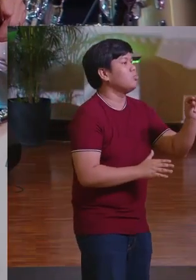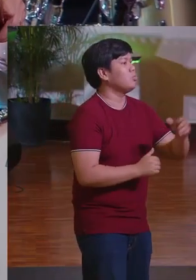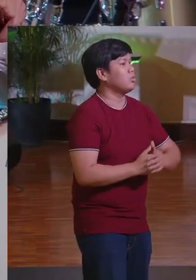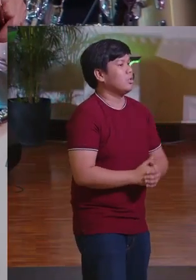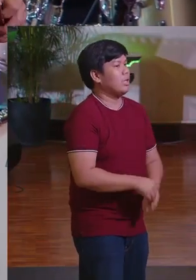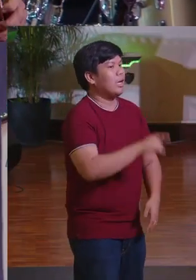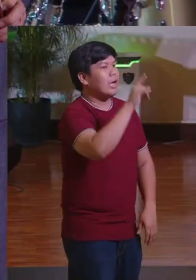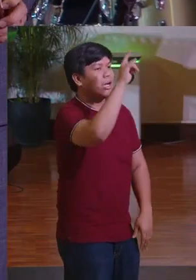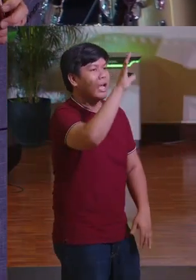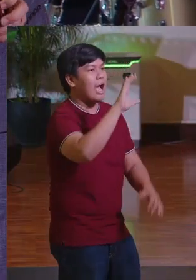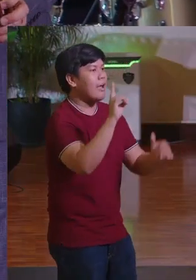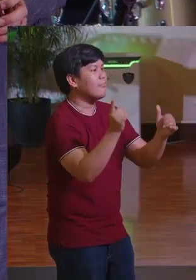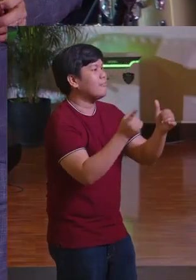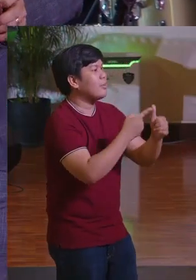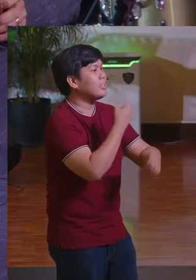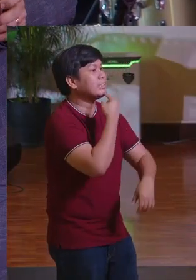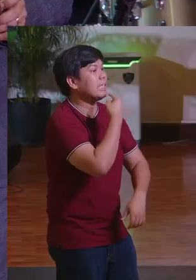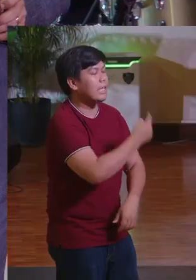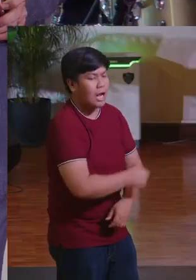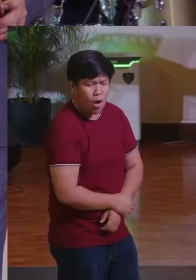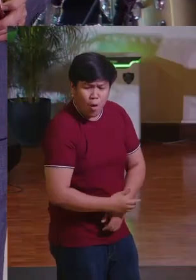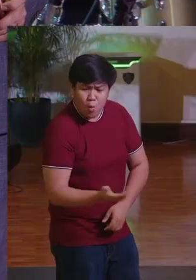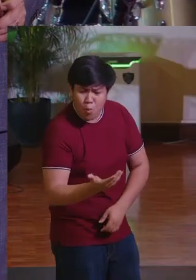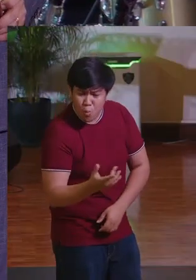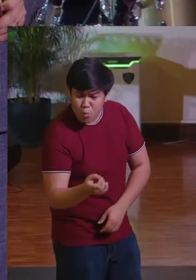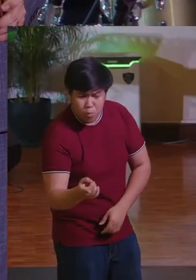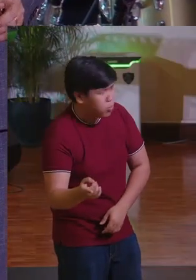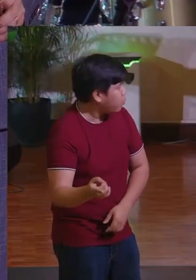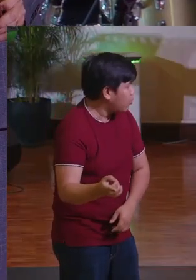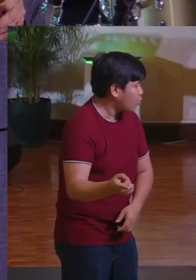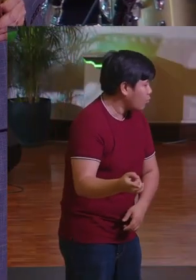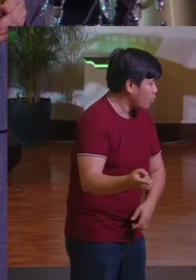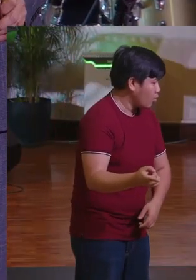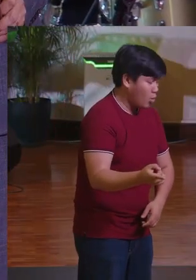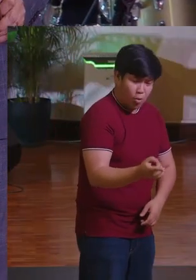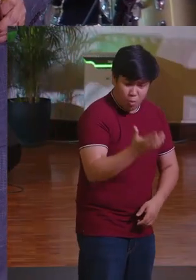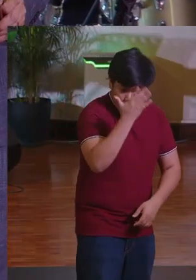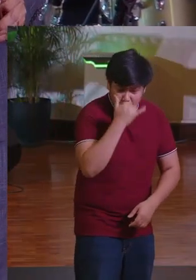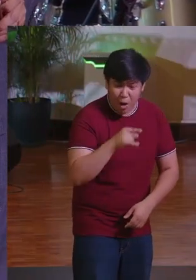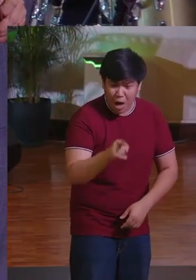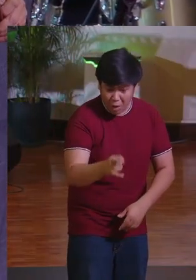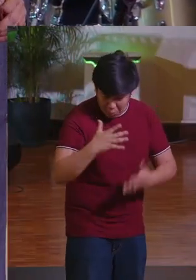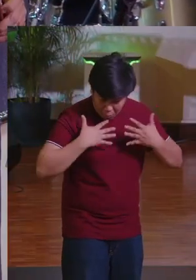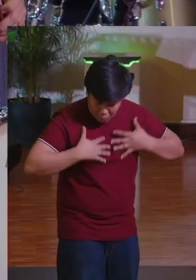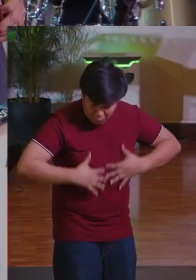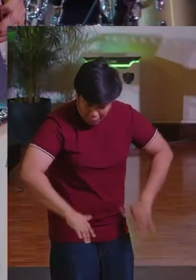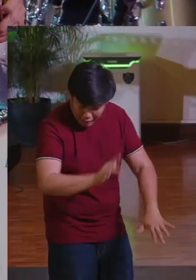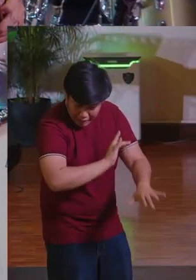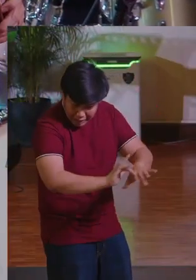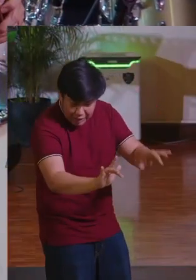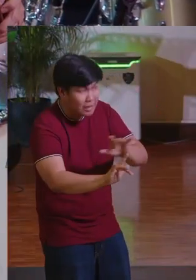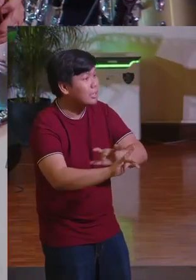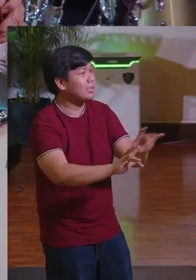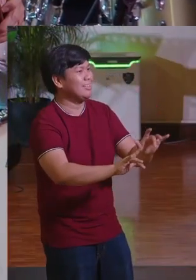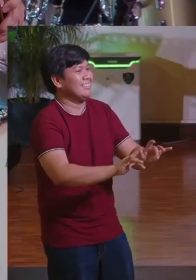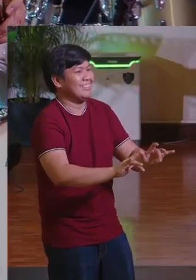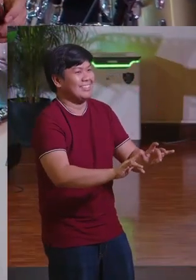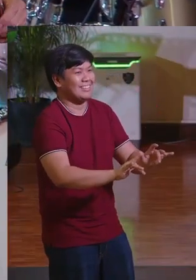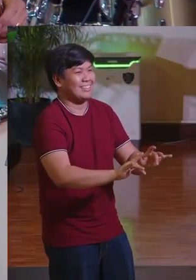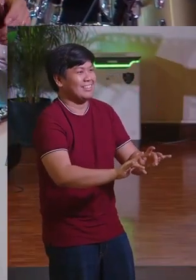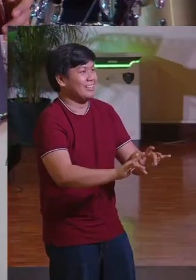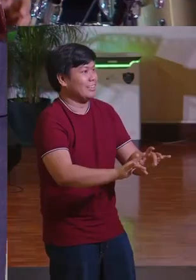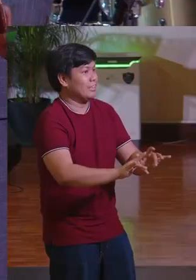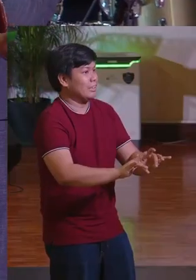Tanong. Sino nagsabi sa inyo na kayo'y hubot-hubad? Who told you that you were naked? Nung